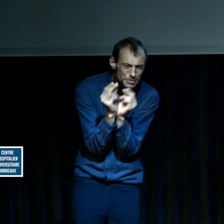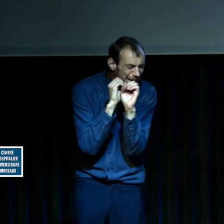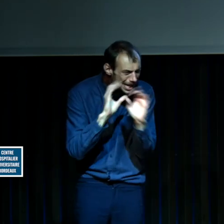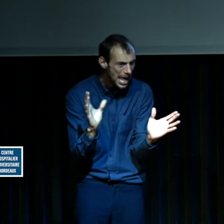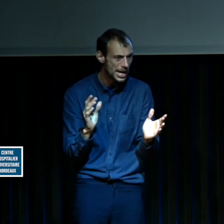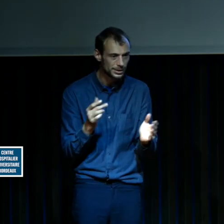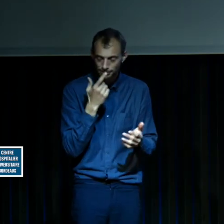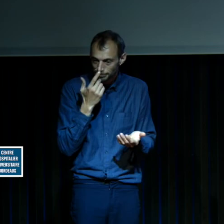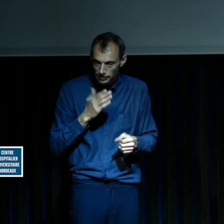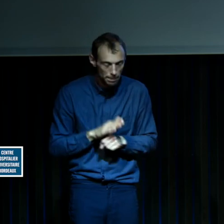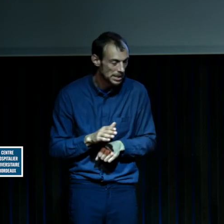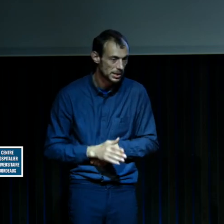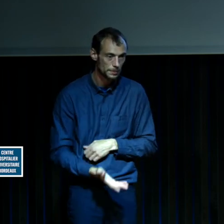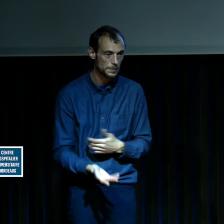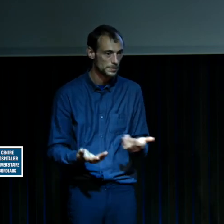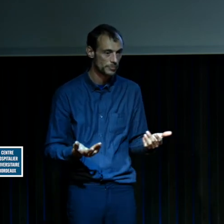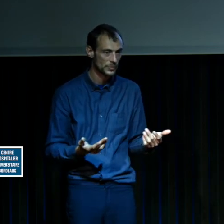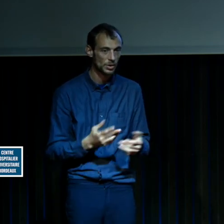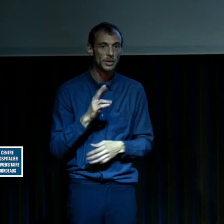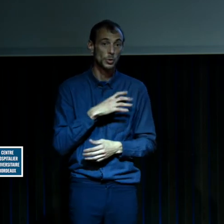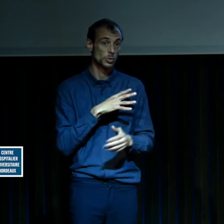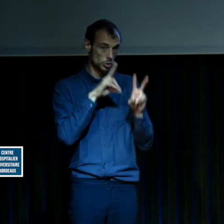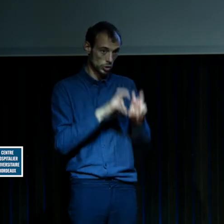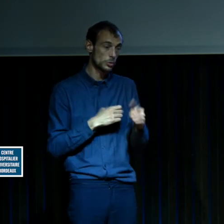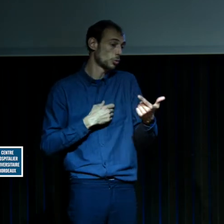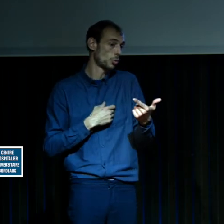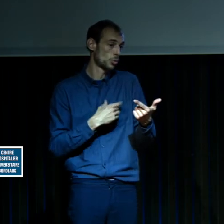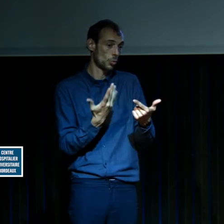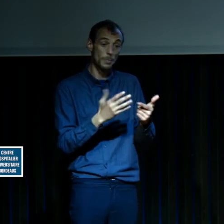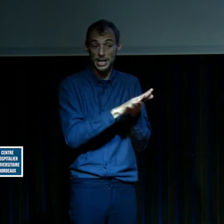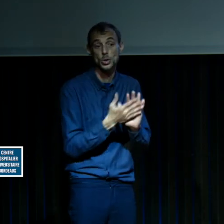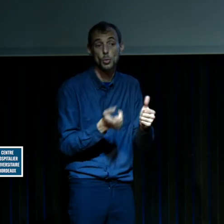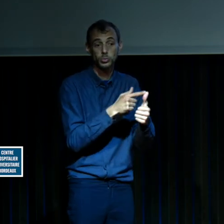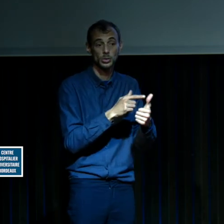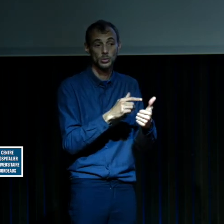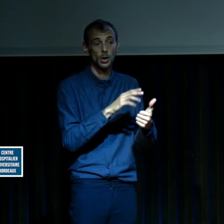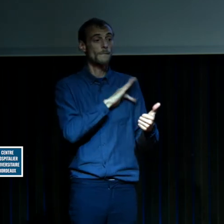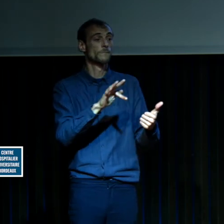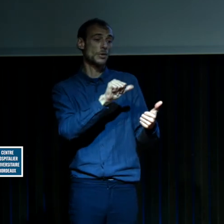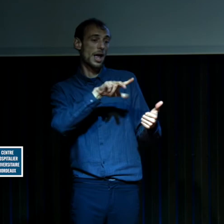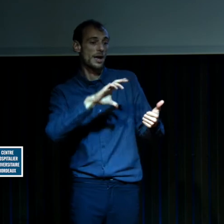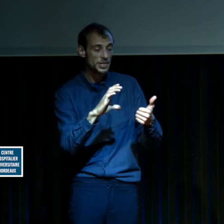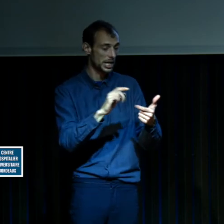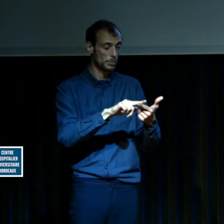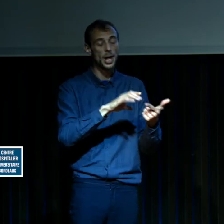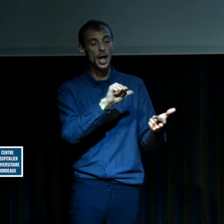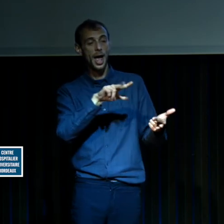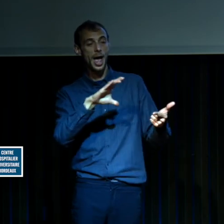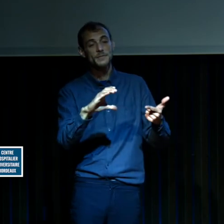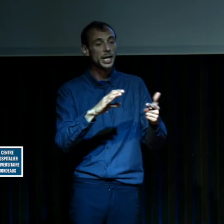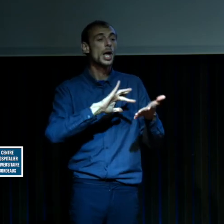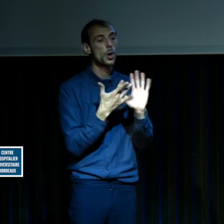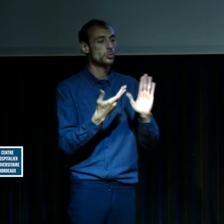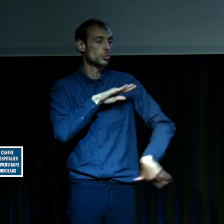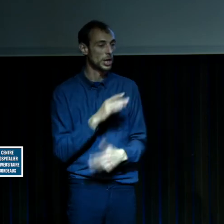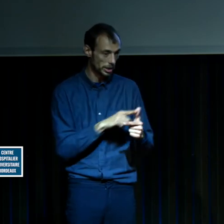deux recherches que j'avais, c'était France AVC, AVC tous concernés. Mais par exemple, il n'y avait rien sur les jeunes comme moi, et je